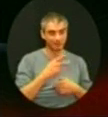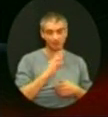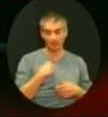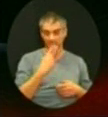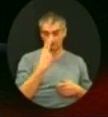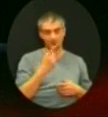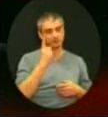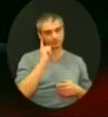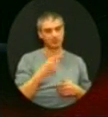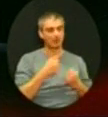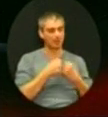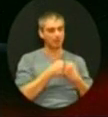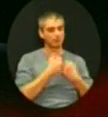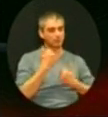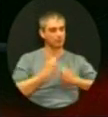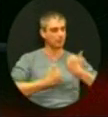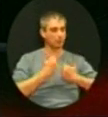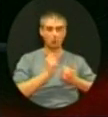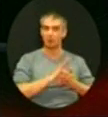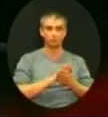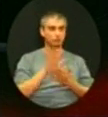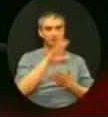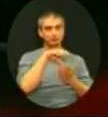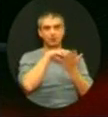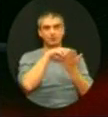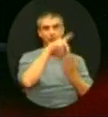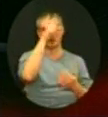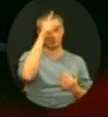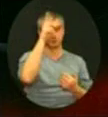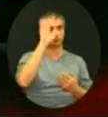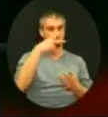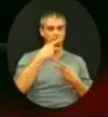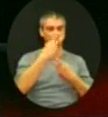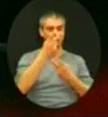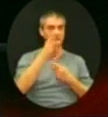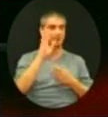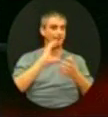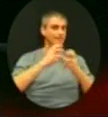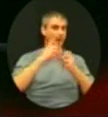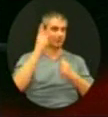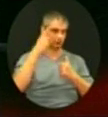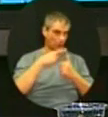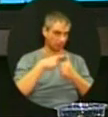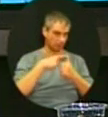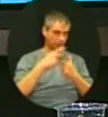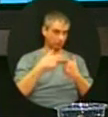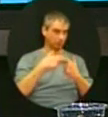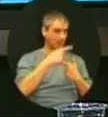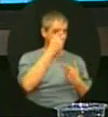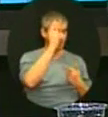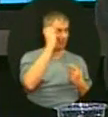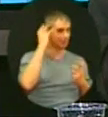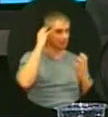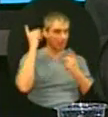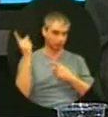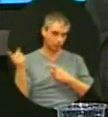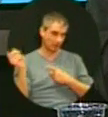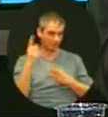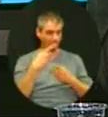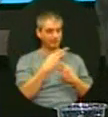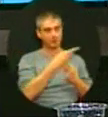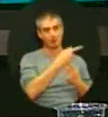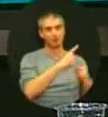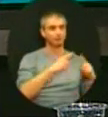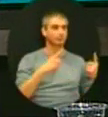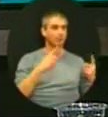הנראה, צריכה להתמודד עם תחרות לא פשוטה באזור המרכז. יש לה בית חולים בלינסון שם, לא רחוק משם זה תל השומר, ובתי חולים